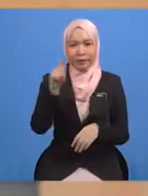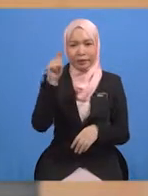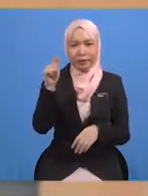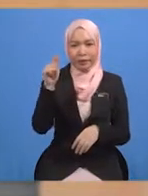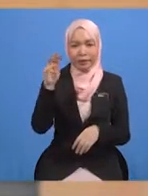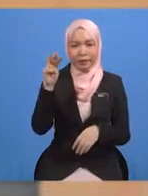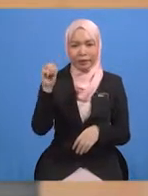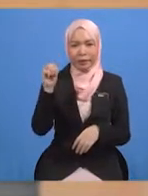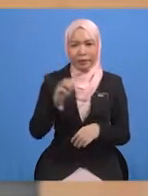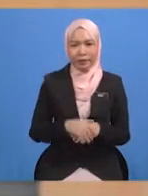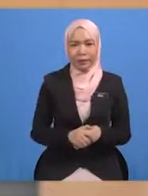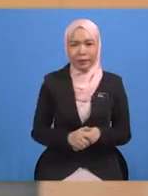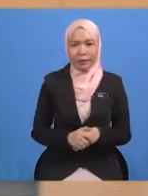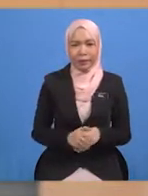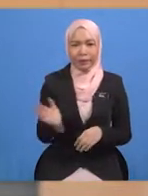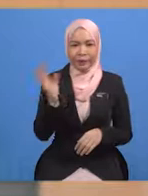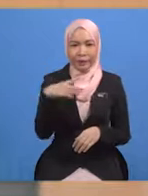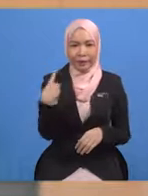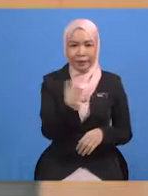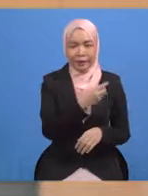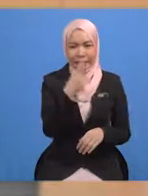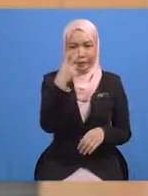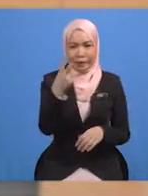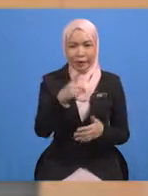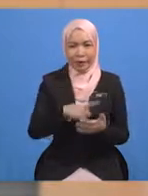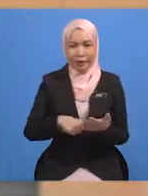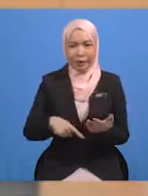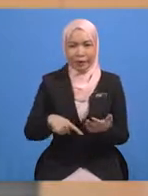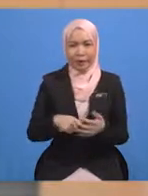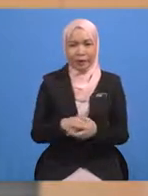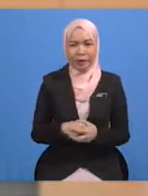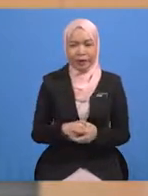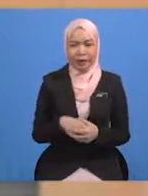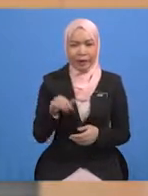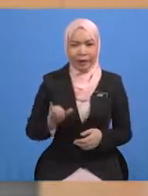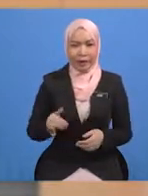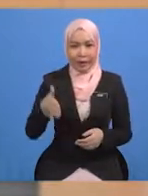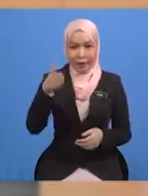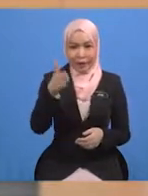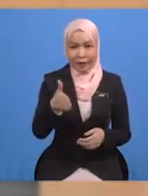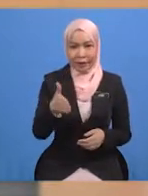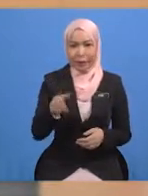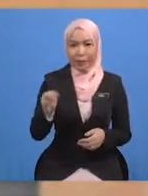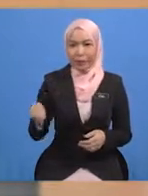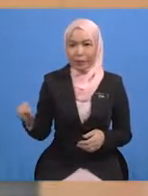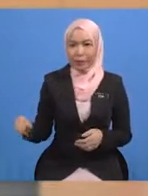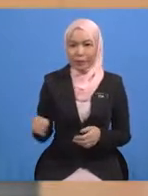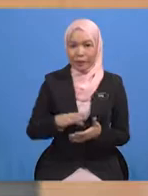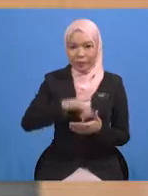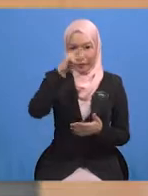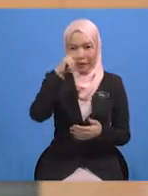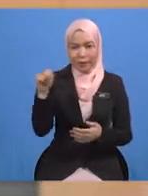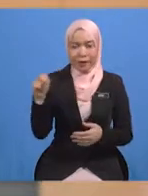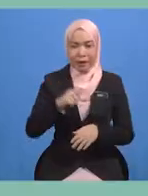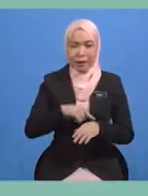yang cikgu kasihi, mari kita lihat apakah sepatutnya murid-murid akan dapat pelajari di akhir pelajaran